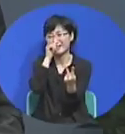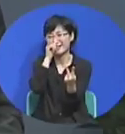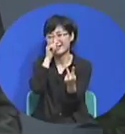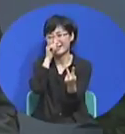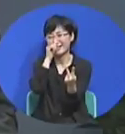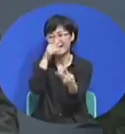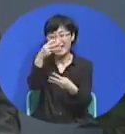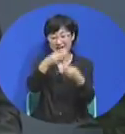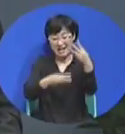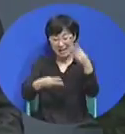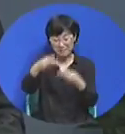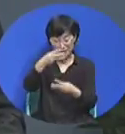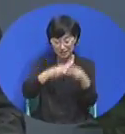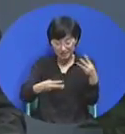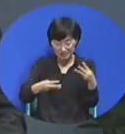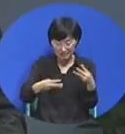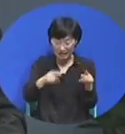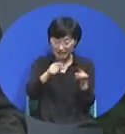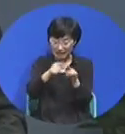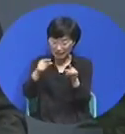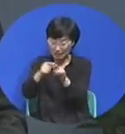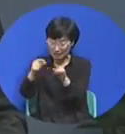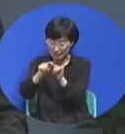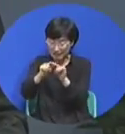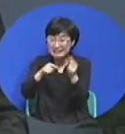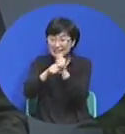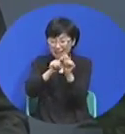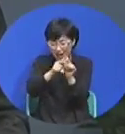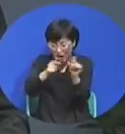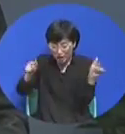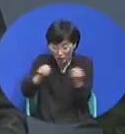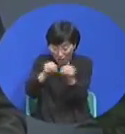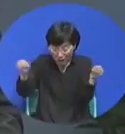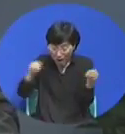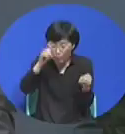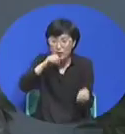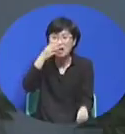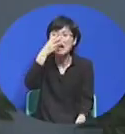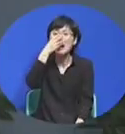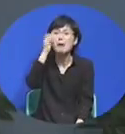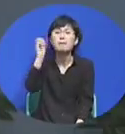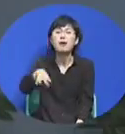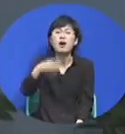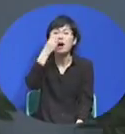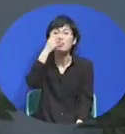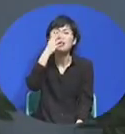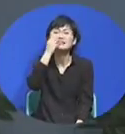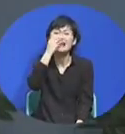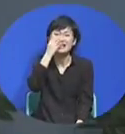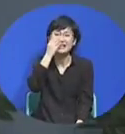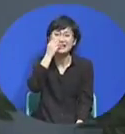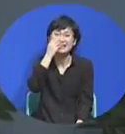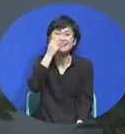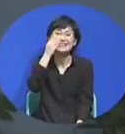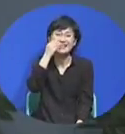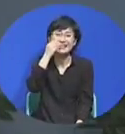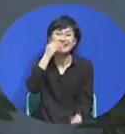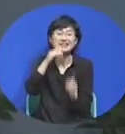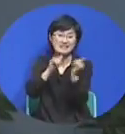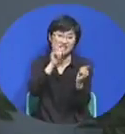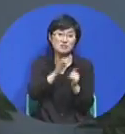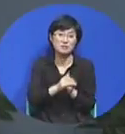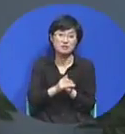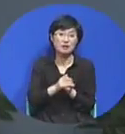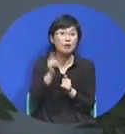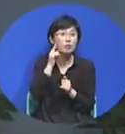버려진 자, 쓰레기 이런 뜻이 또 들어 있습니다. If you really look at the etymology of this word, it's just those who are discarded, those who are left behind. 여러분이